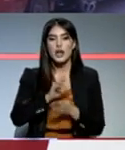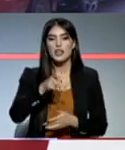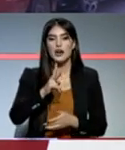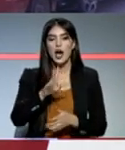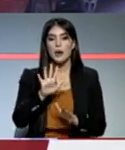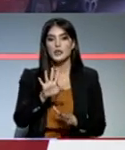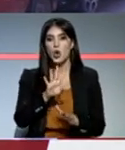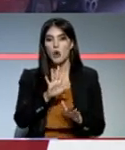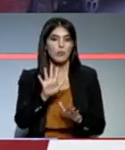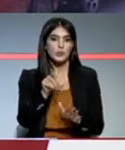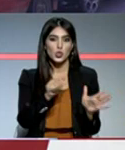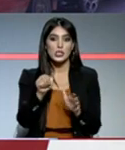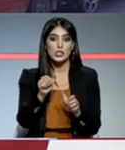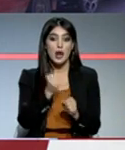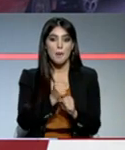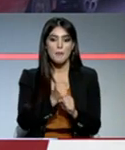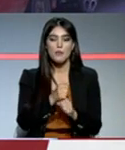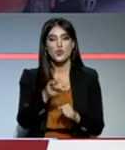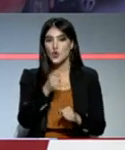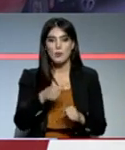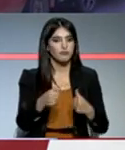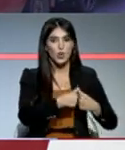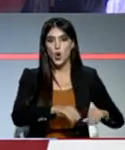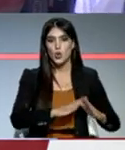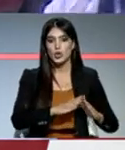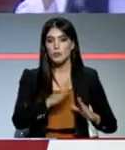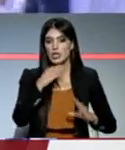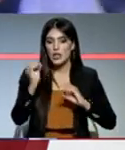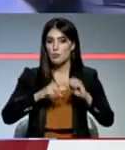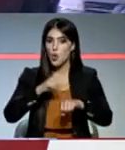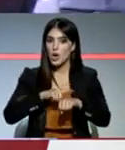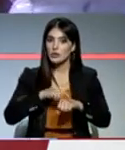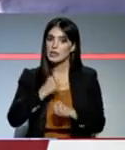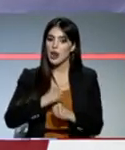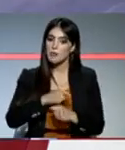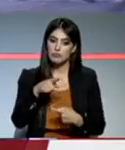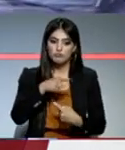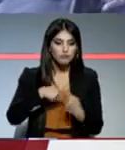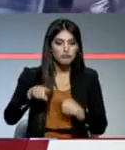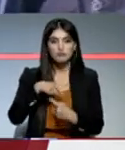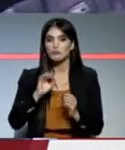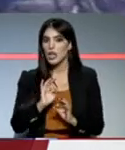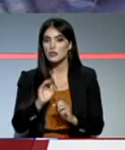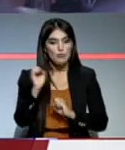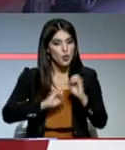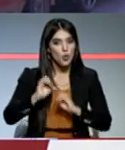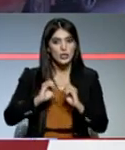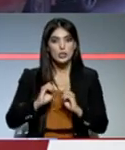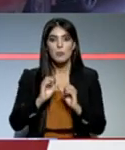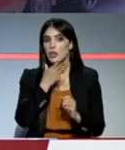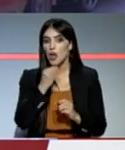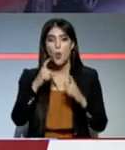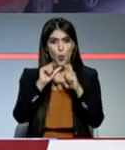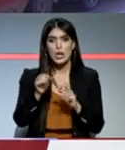ربما اعاده اه نشوفوا حكي تنظيم وقت العمل في تونس ربما نشوف حكايه النقل لانه لازم تحط كمان